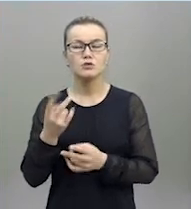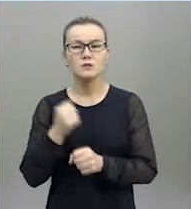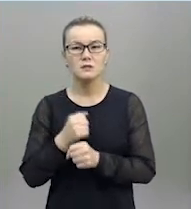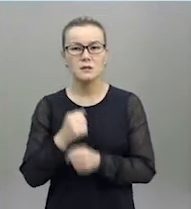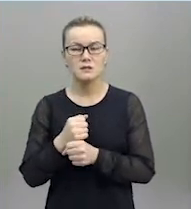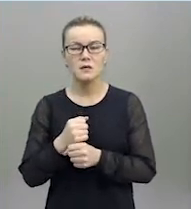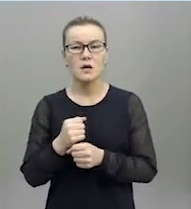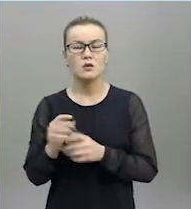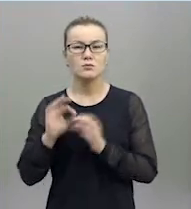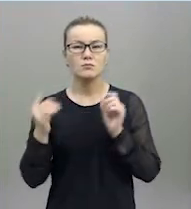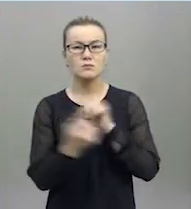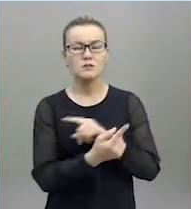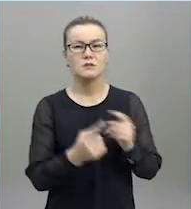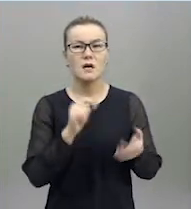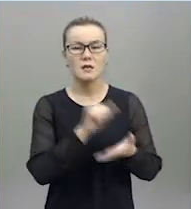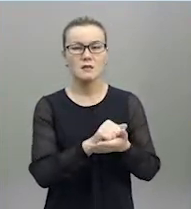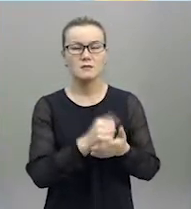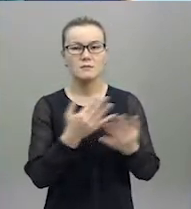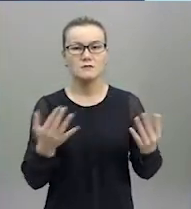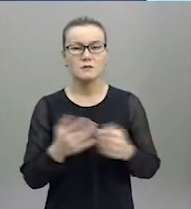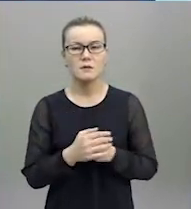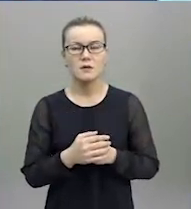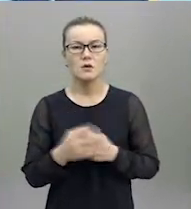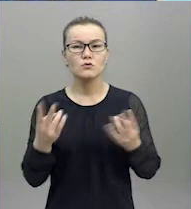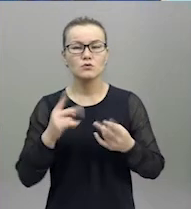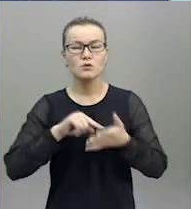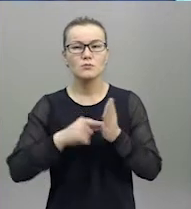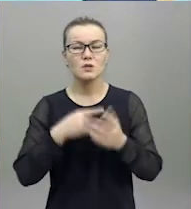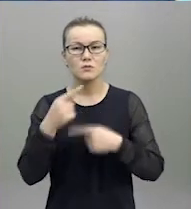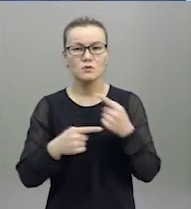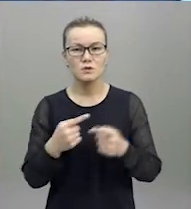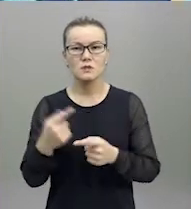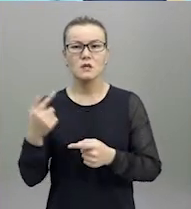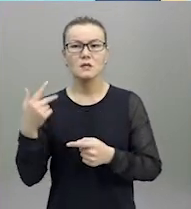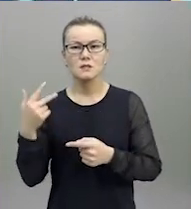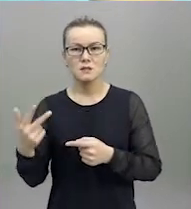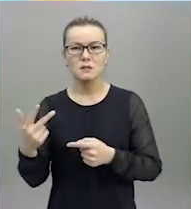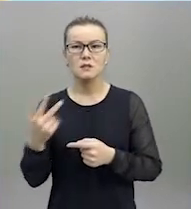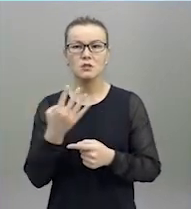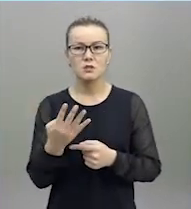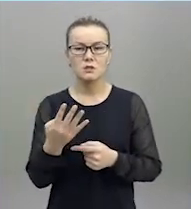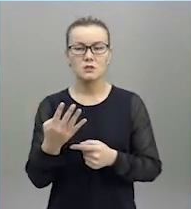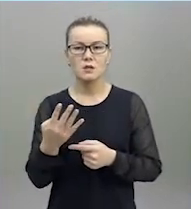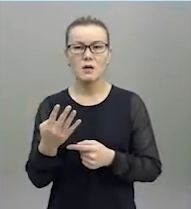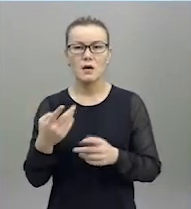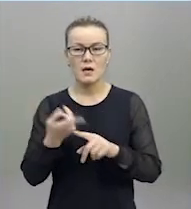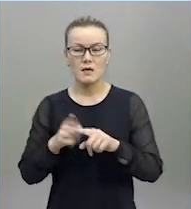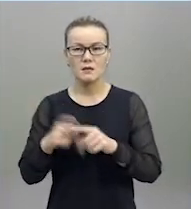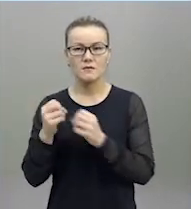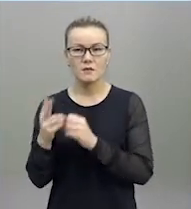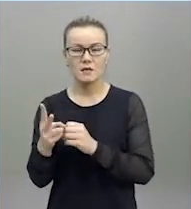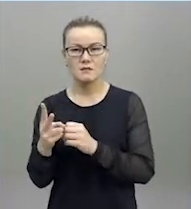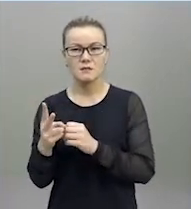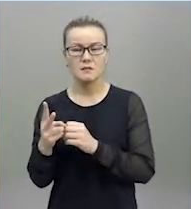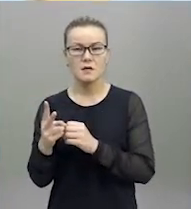стандартному виду мы должны перемножить числа трижды 4 это 12 но и дальше работать с буквами